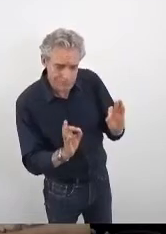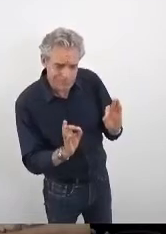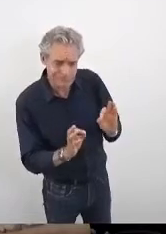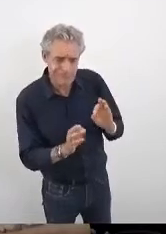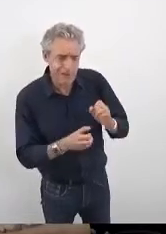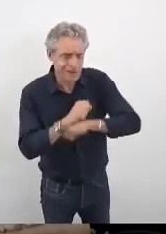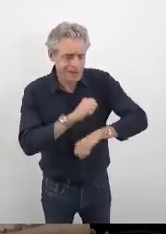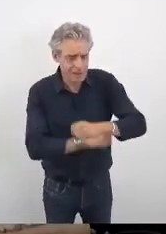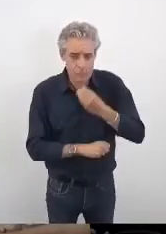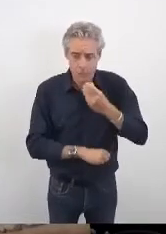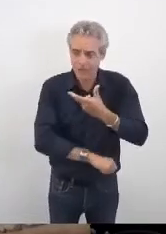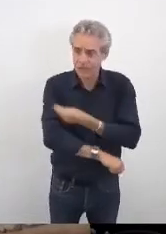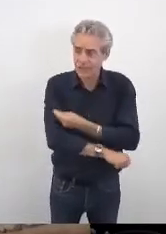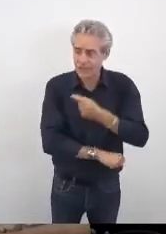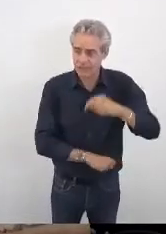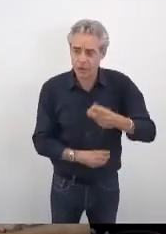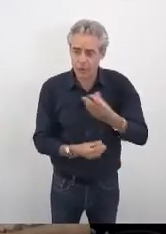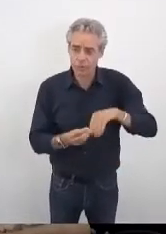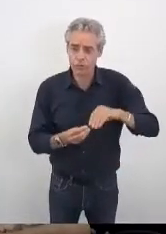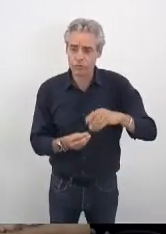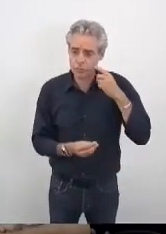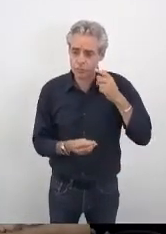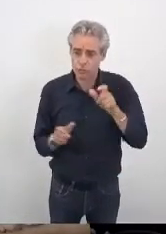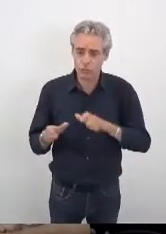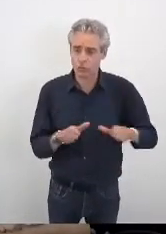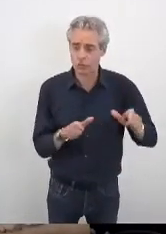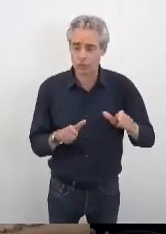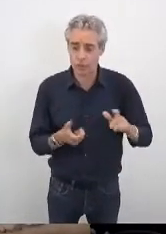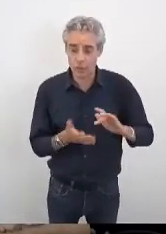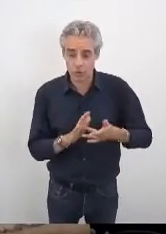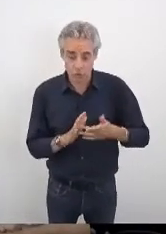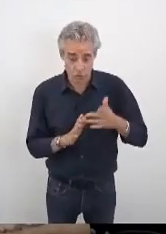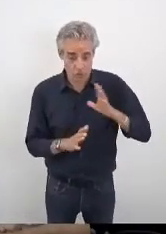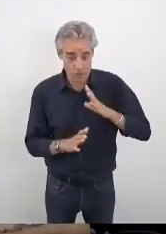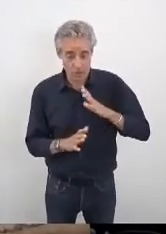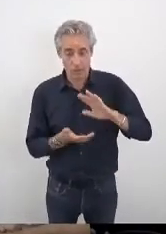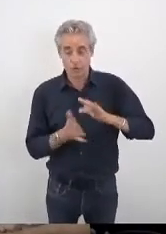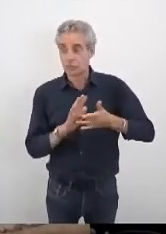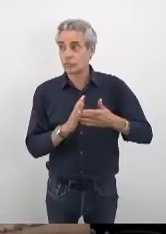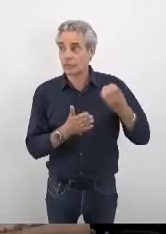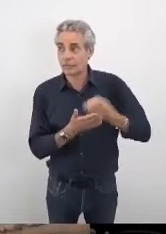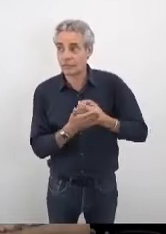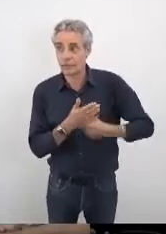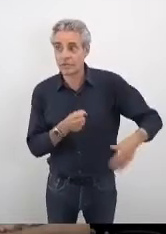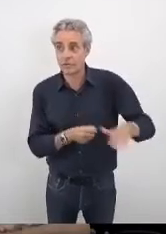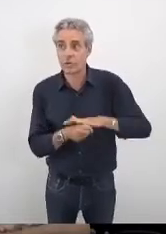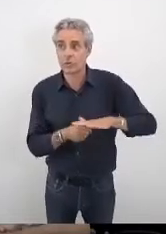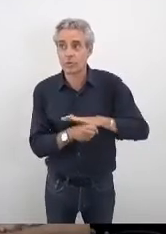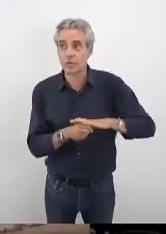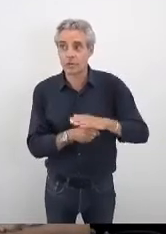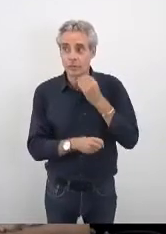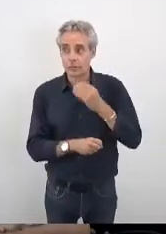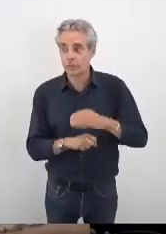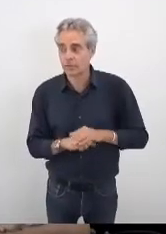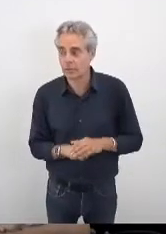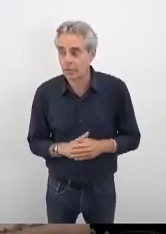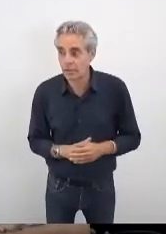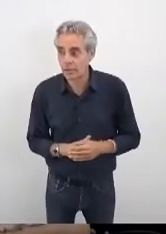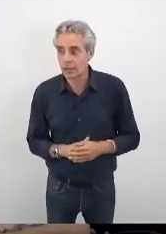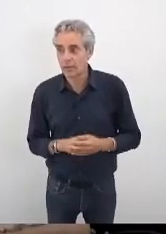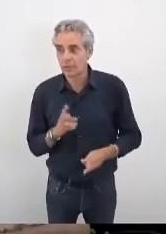qu'ils aient une vaccination de plus, pour vérifier qu'ils ont bien toutes les informations. Ça nous semble